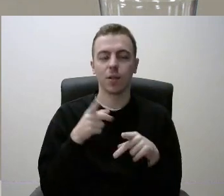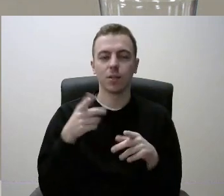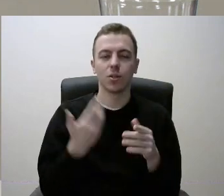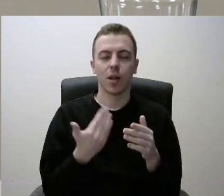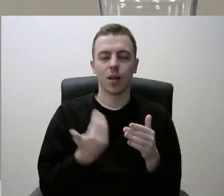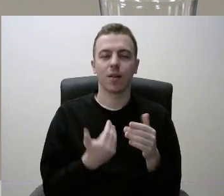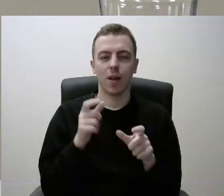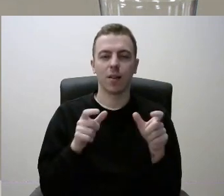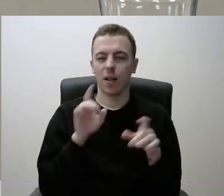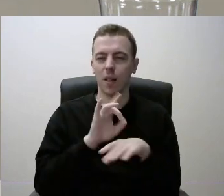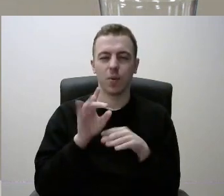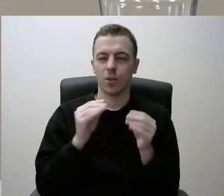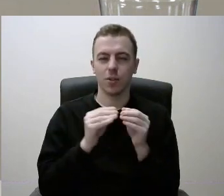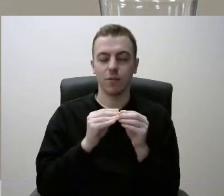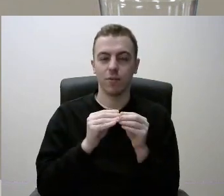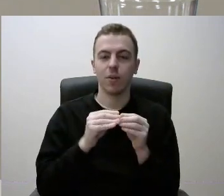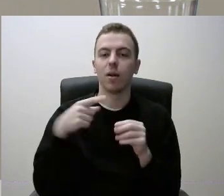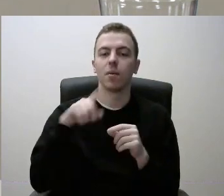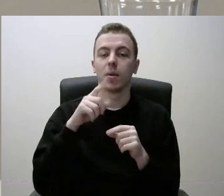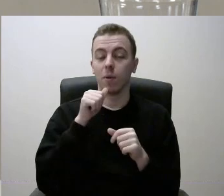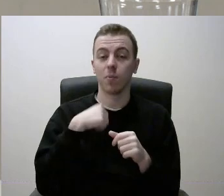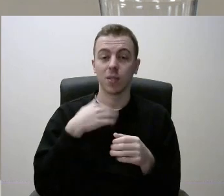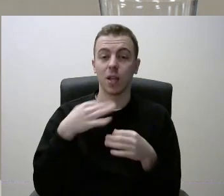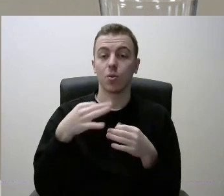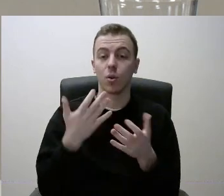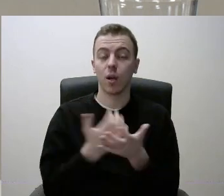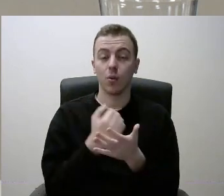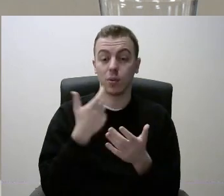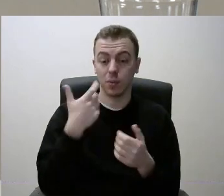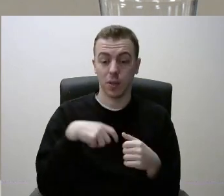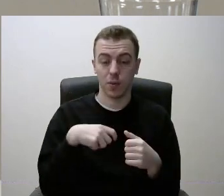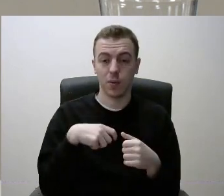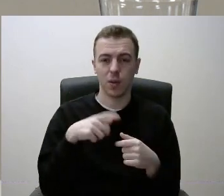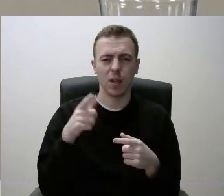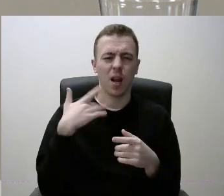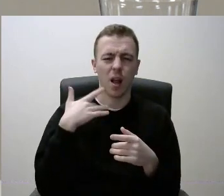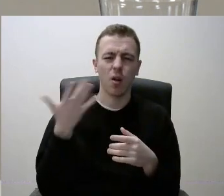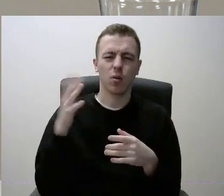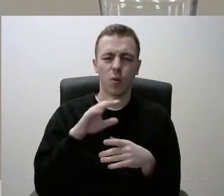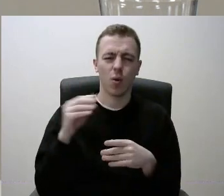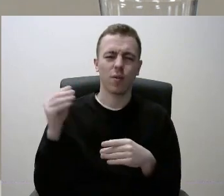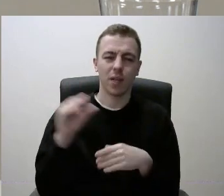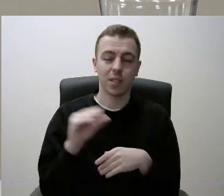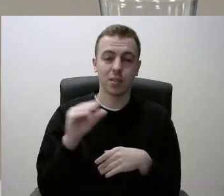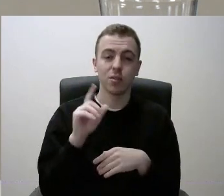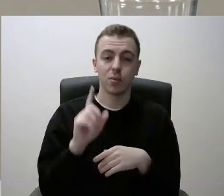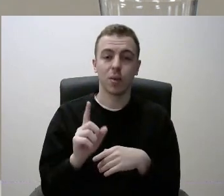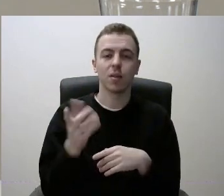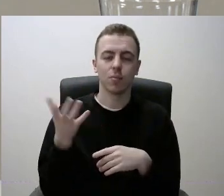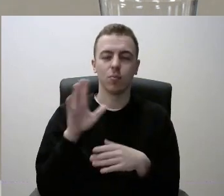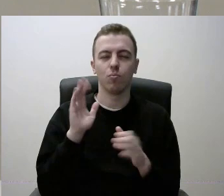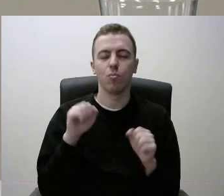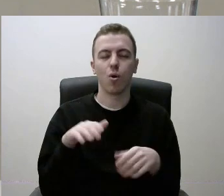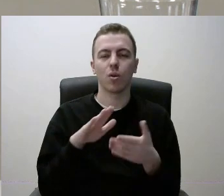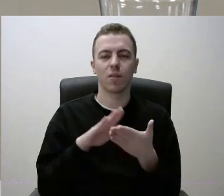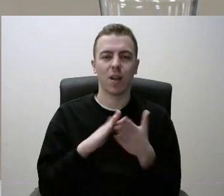klaipėdiečiai. Mano nuomonė, kuo anksčiau mes tą teritoriją gausime savo žinion, nepaisant to, kad tai reikalauja daug investicijų, tuo tvarkingiau galėsime atlikti